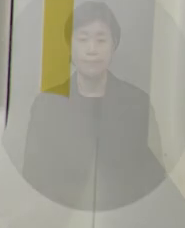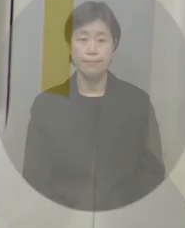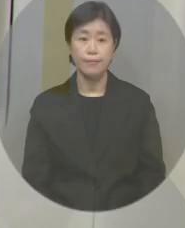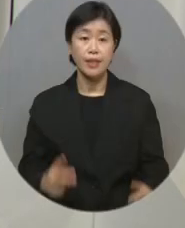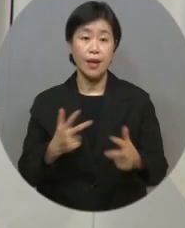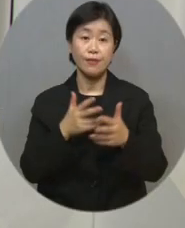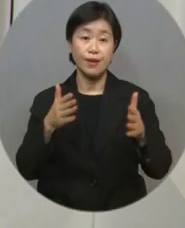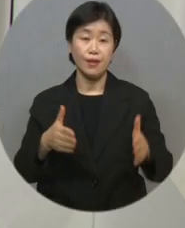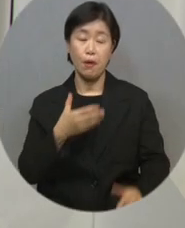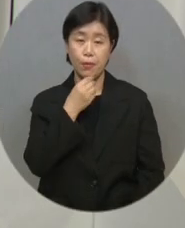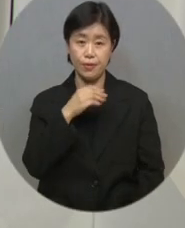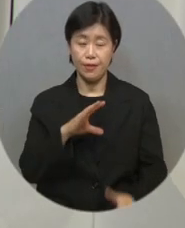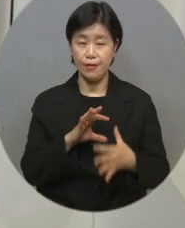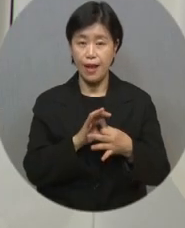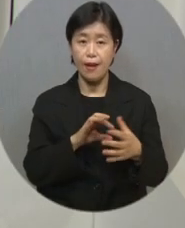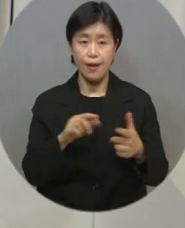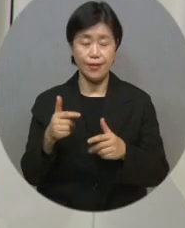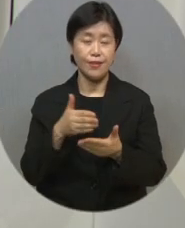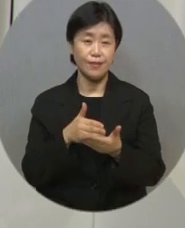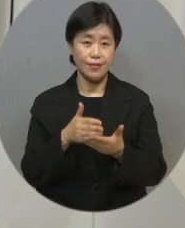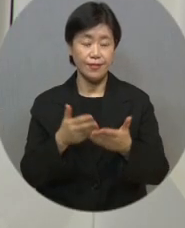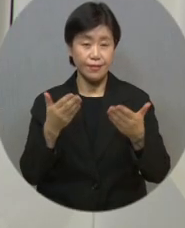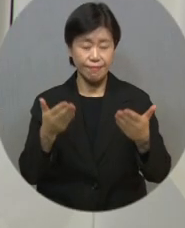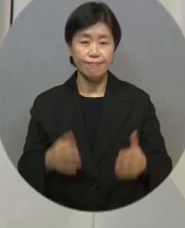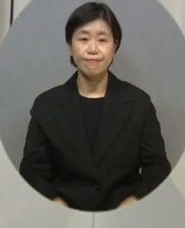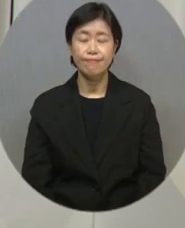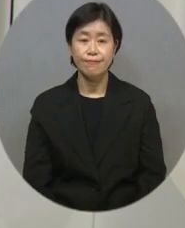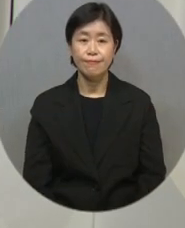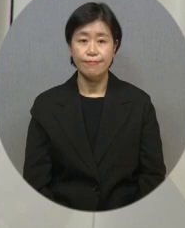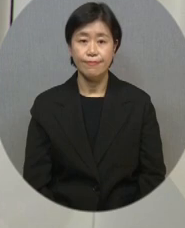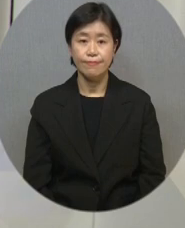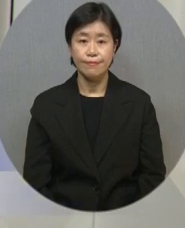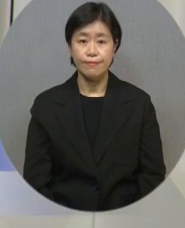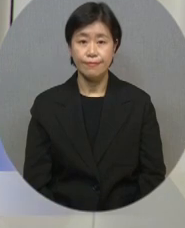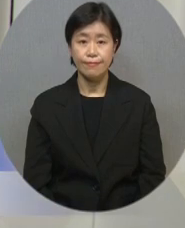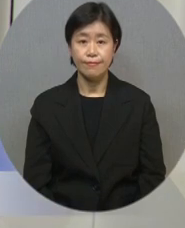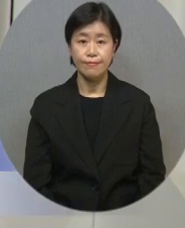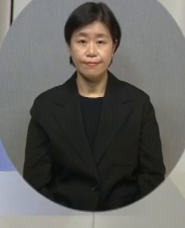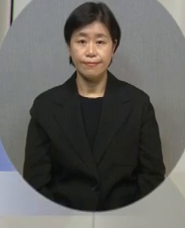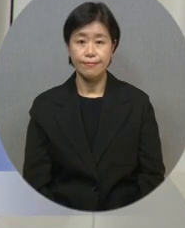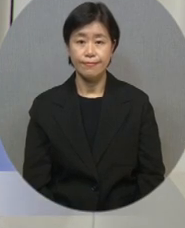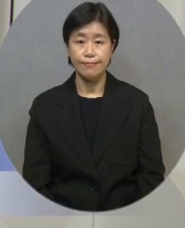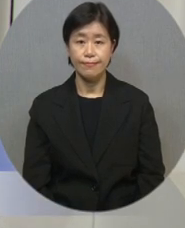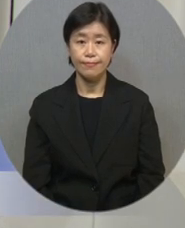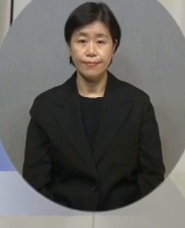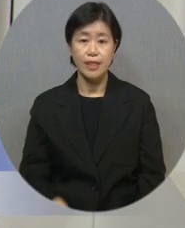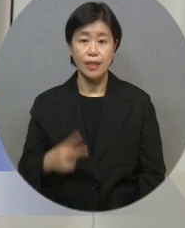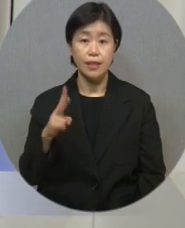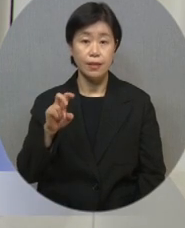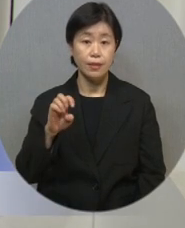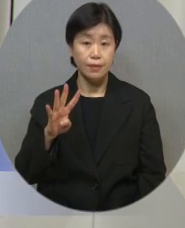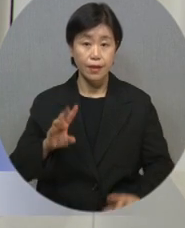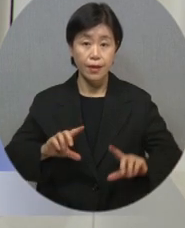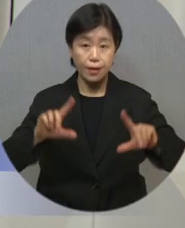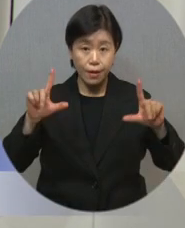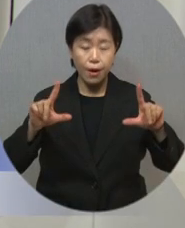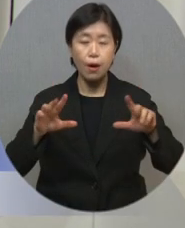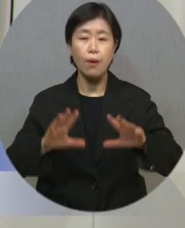한주간에 복직의 소식을 장애인 신문과 함께 만나봅니다 오늘 장애인 신문 면에서는